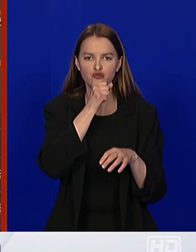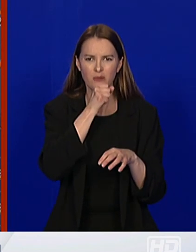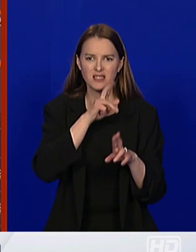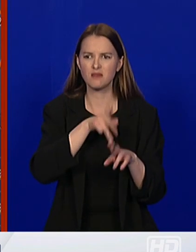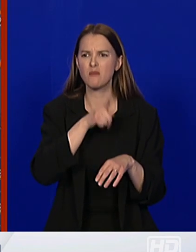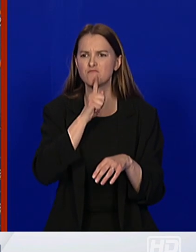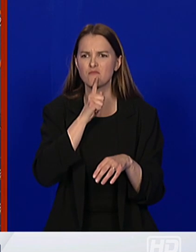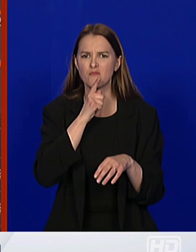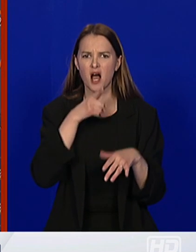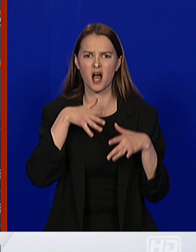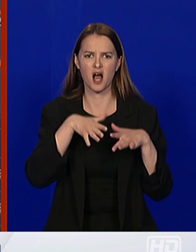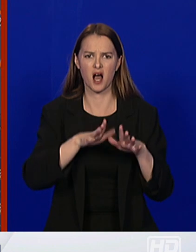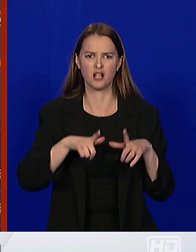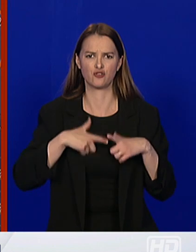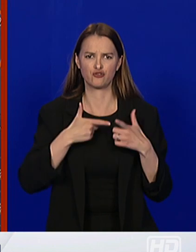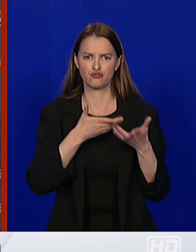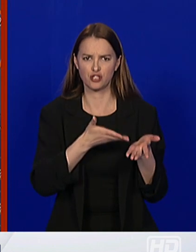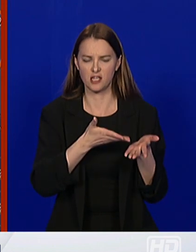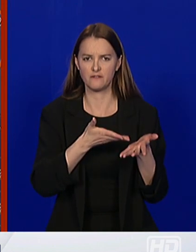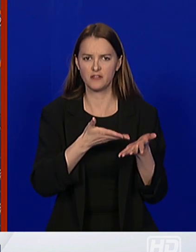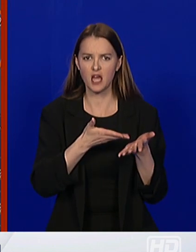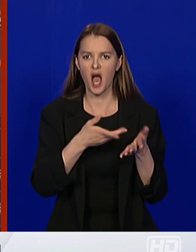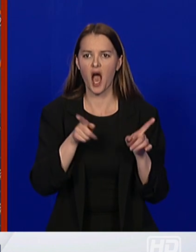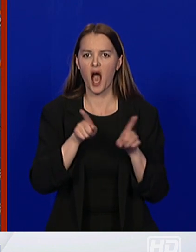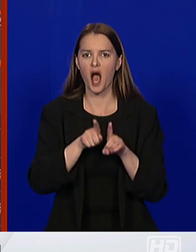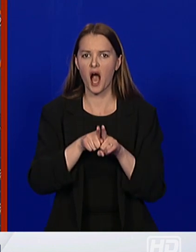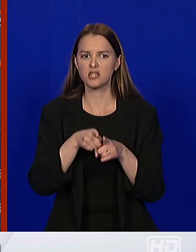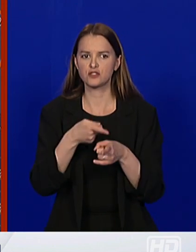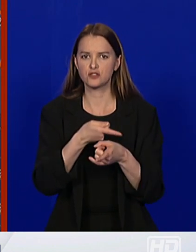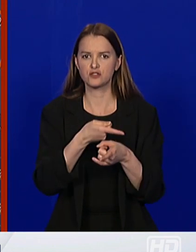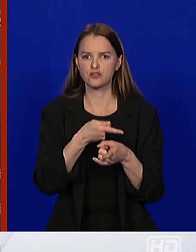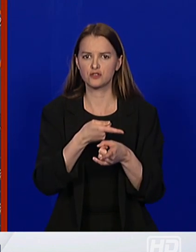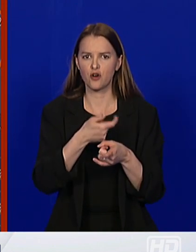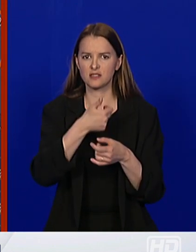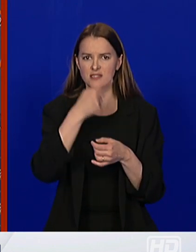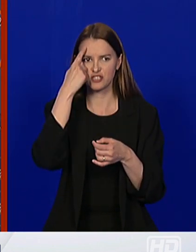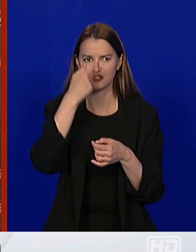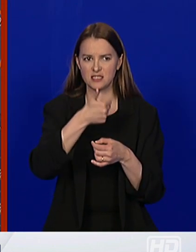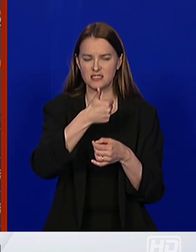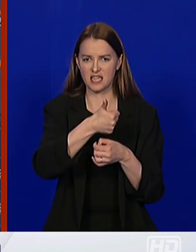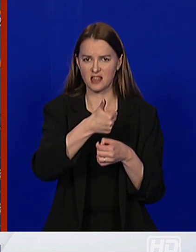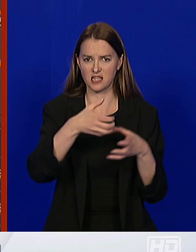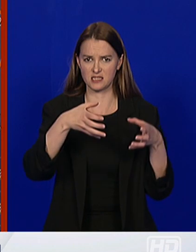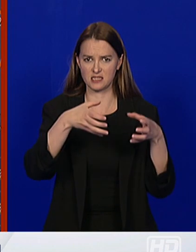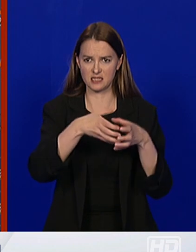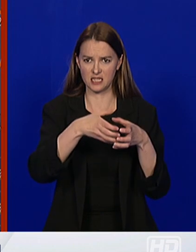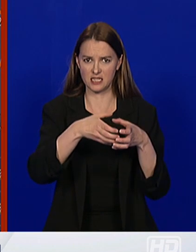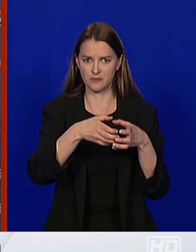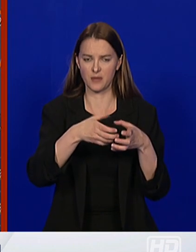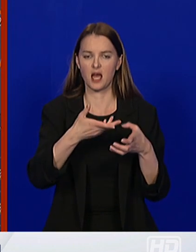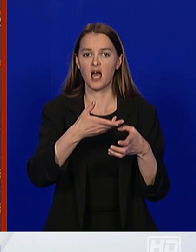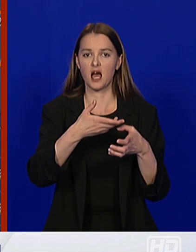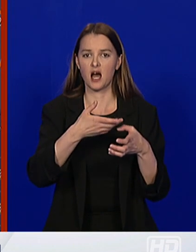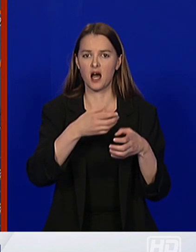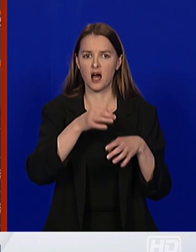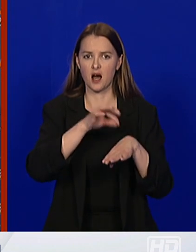a standard Hrvatskog zavoda za zdravstveno osiguranje je jedan epidemiološki tim na 40.000 stanovnika, mi smo